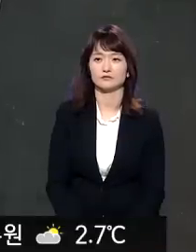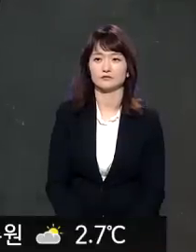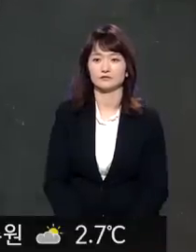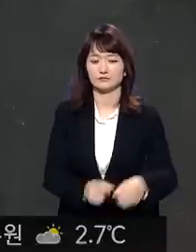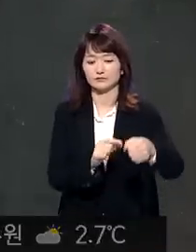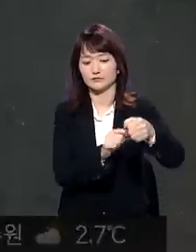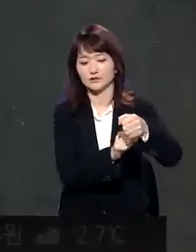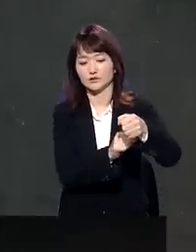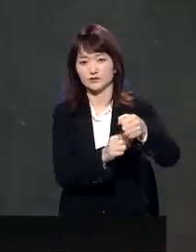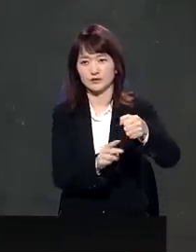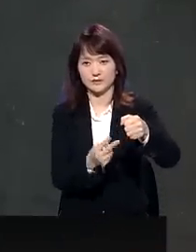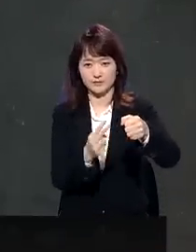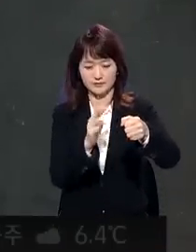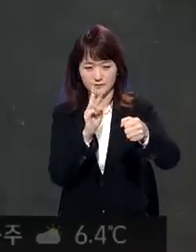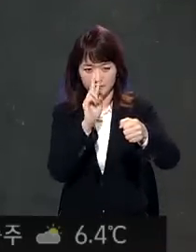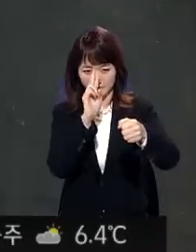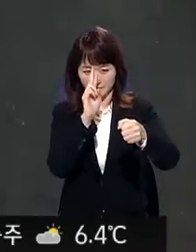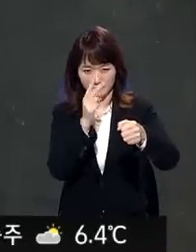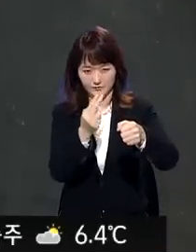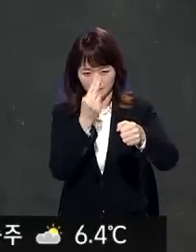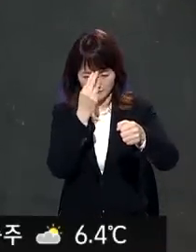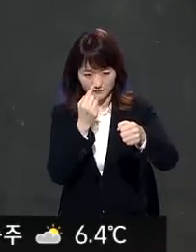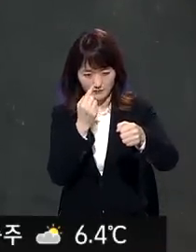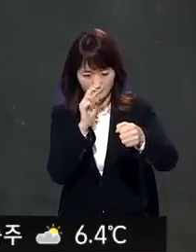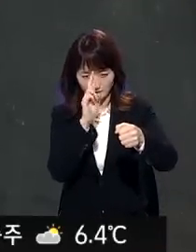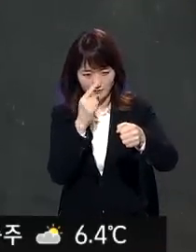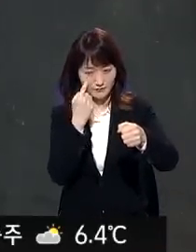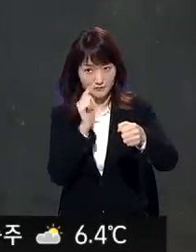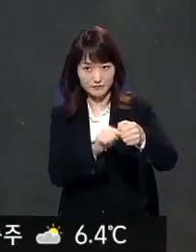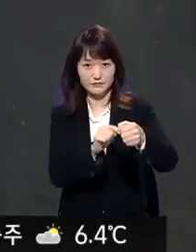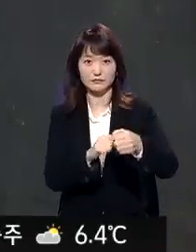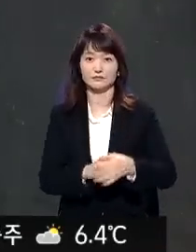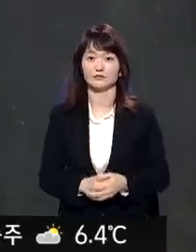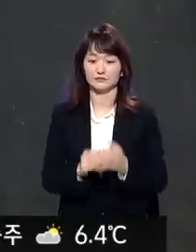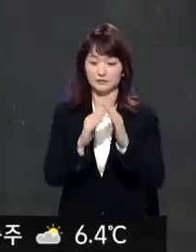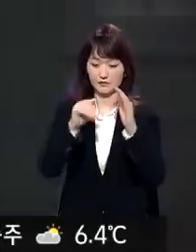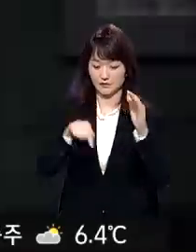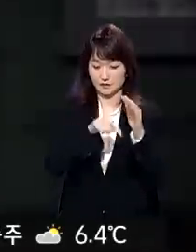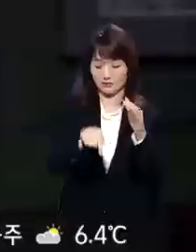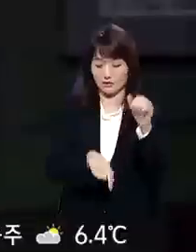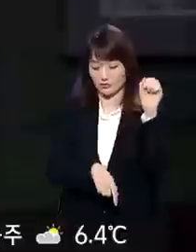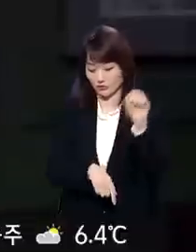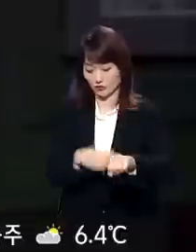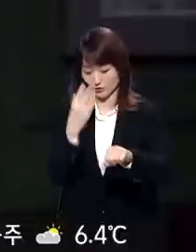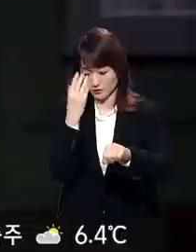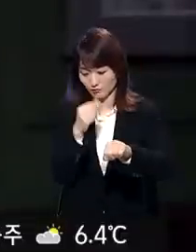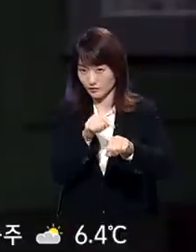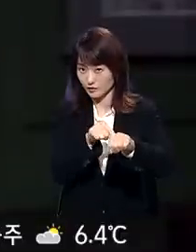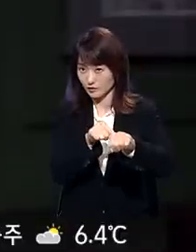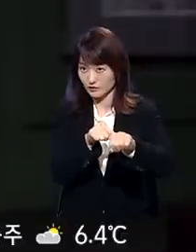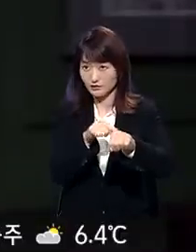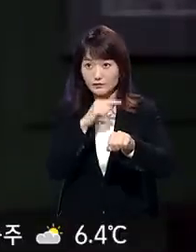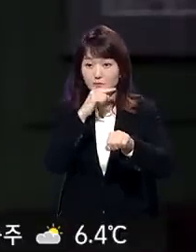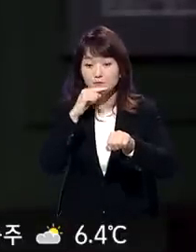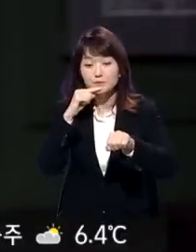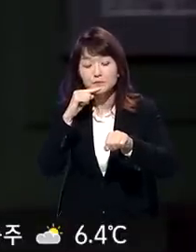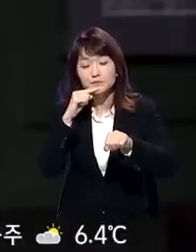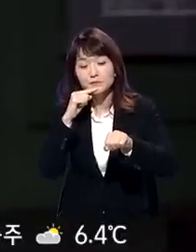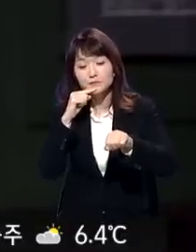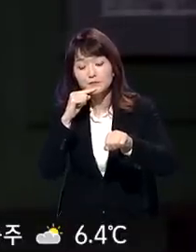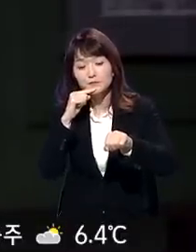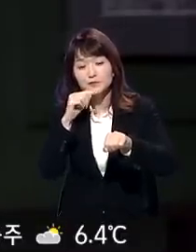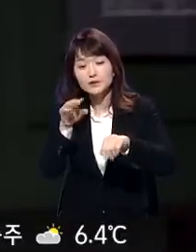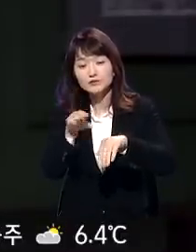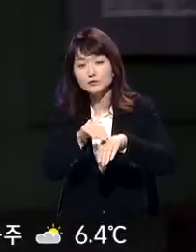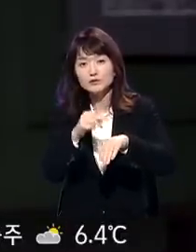옷소매에 딱 걸렸답니다. 무슨 얘기인가요? 네, 일단 집에서 그 둔기가 발견이 됐는데요. 이 둔기에서는 혈액 반응이 나타나지